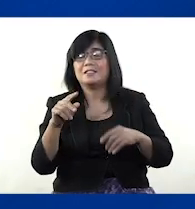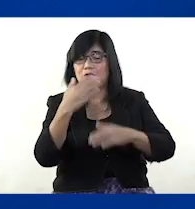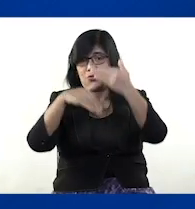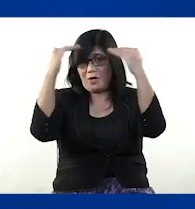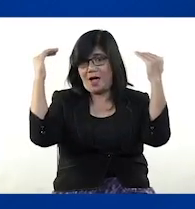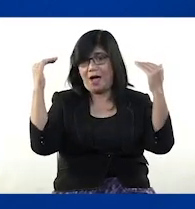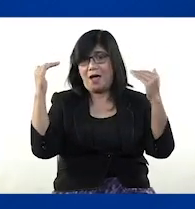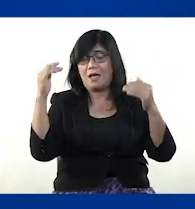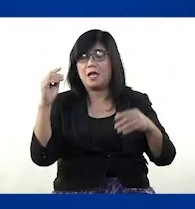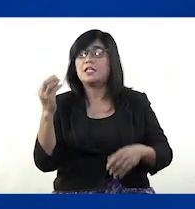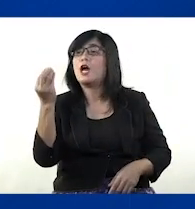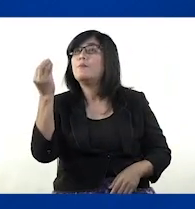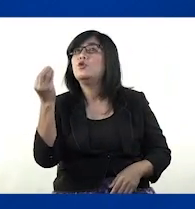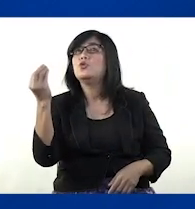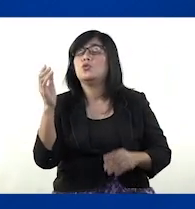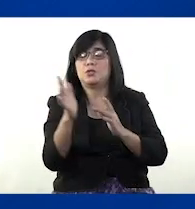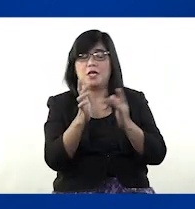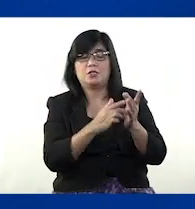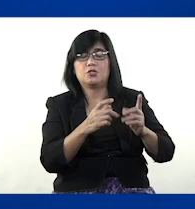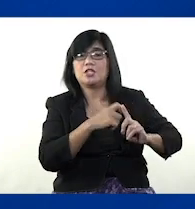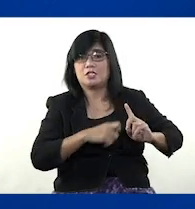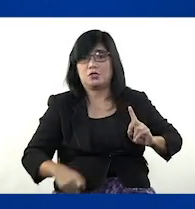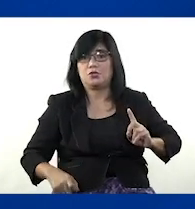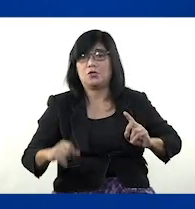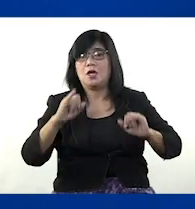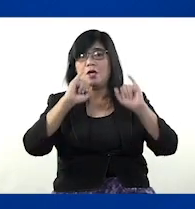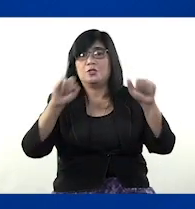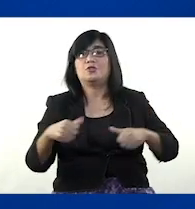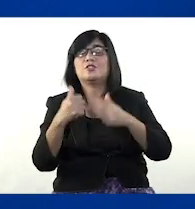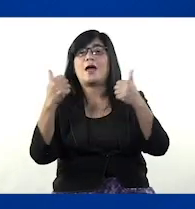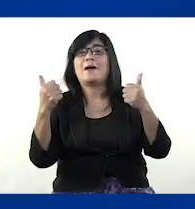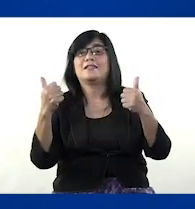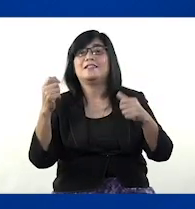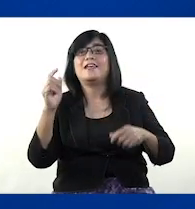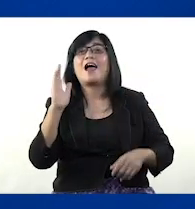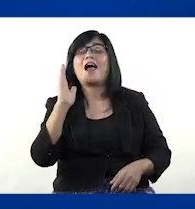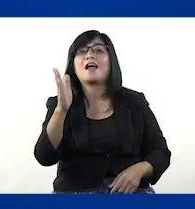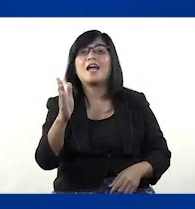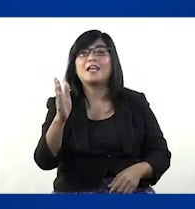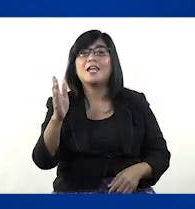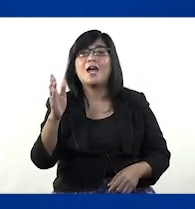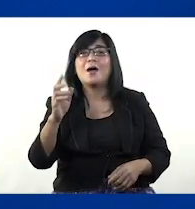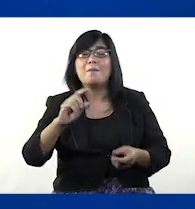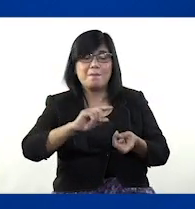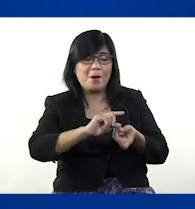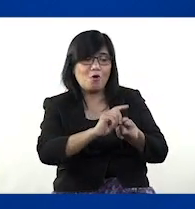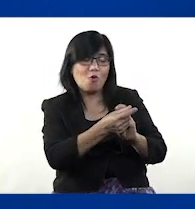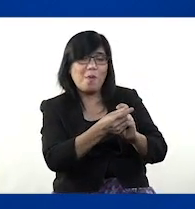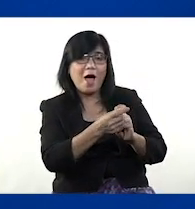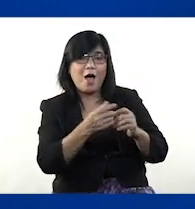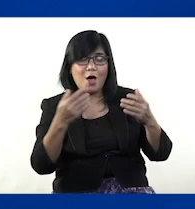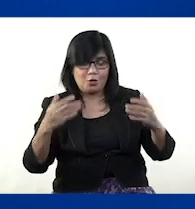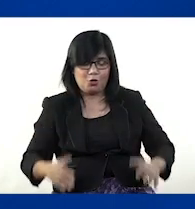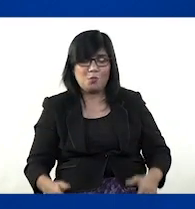sebagai juru selamat yang Hai yang akan Uh jangan mengubah tubuh kita yang indah ini